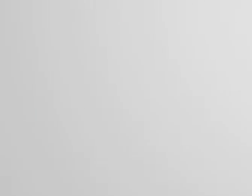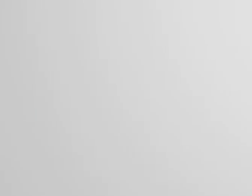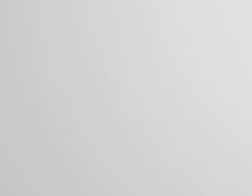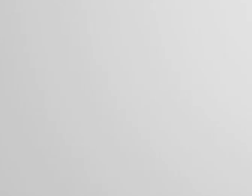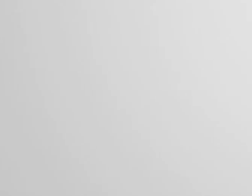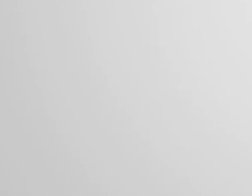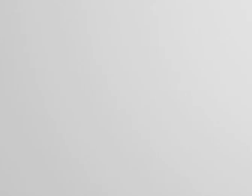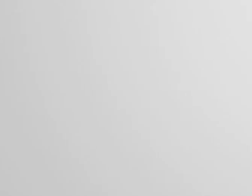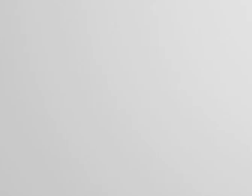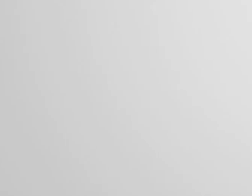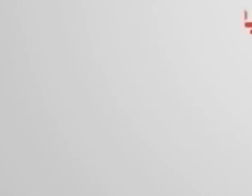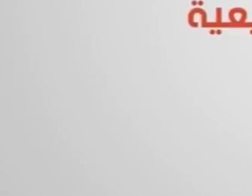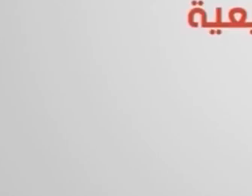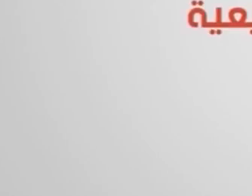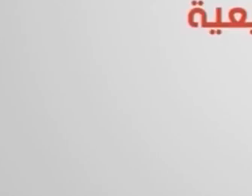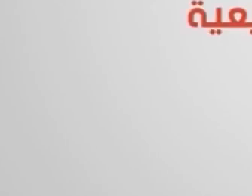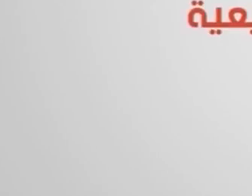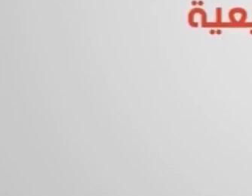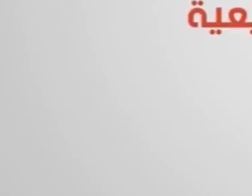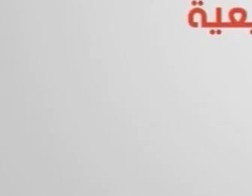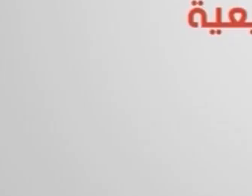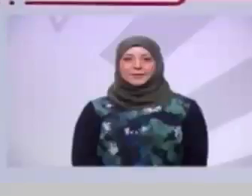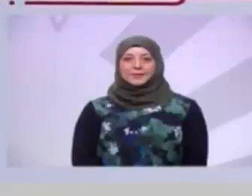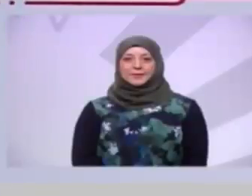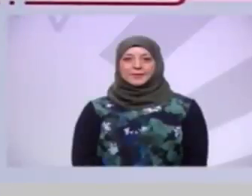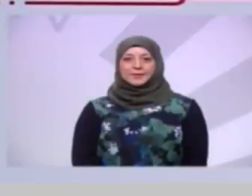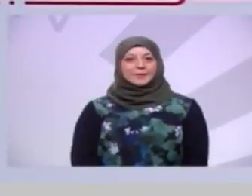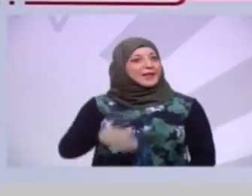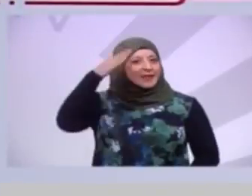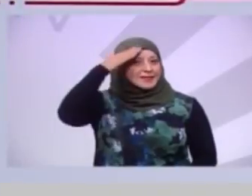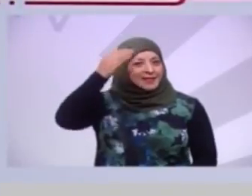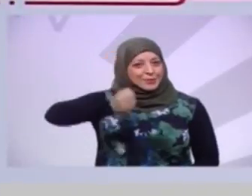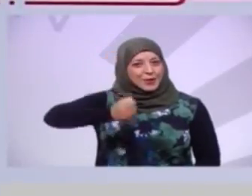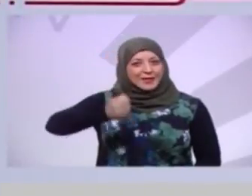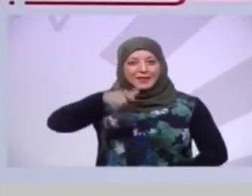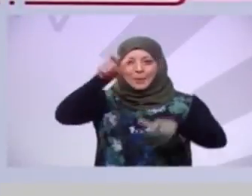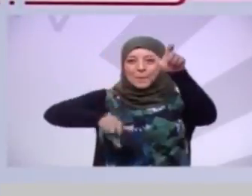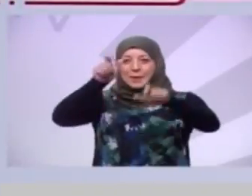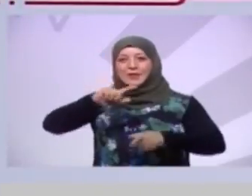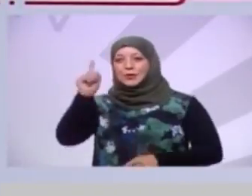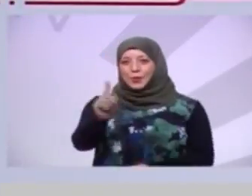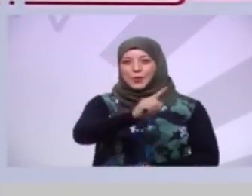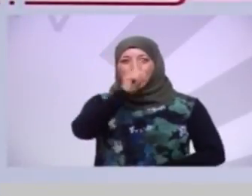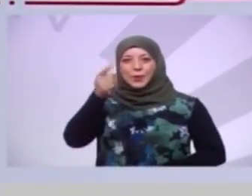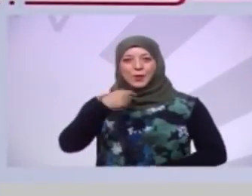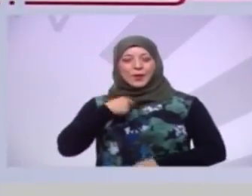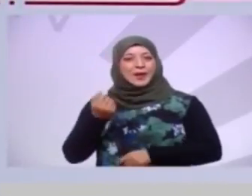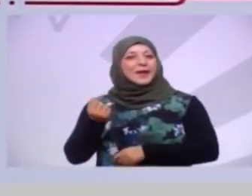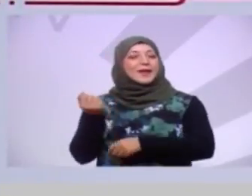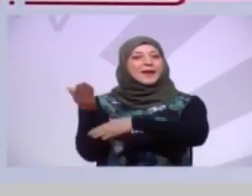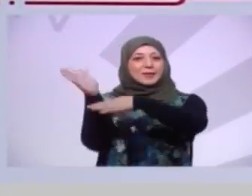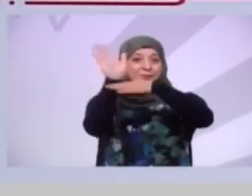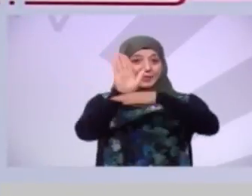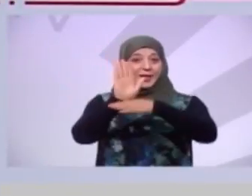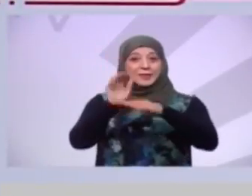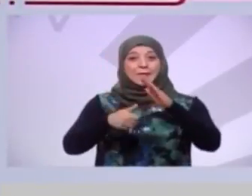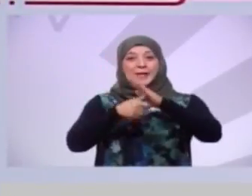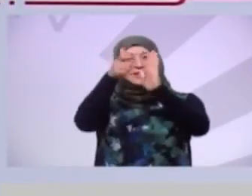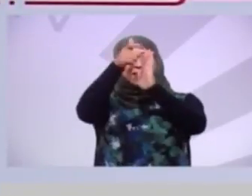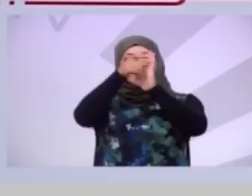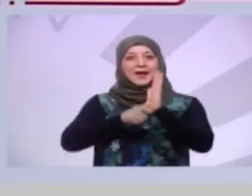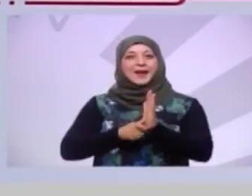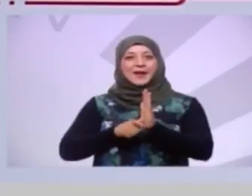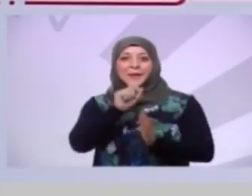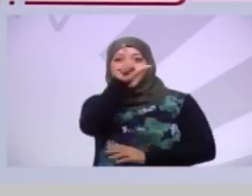اه السلام عليكم انا اختكم بوتين او يساوي رئيسه قائمه الوطن